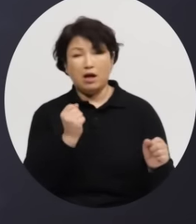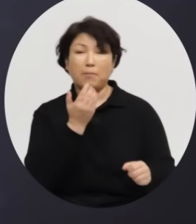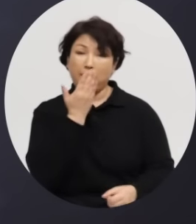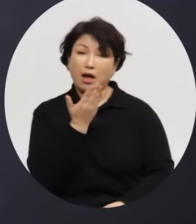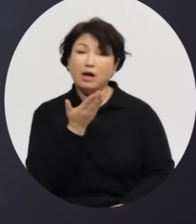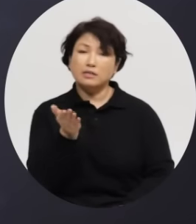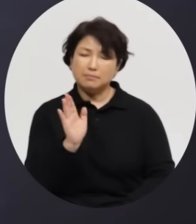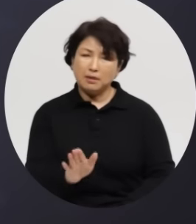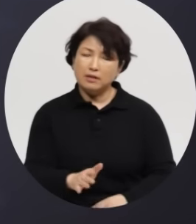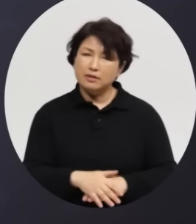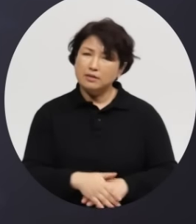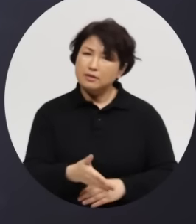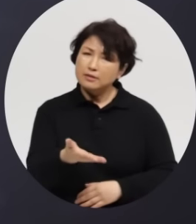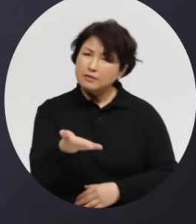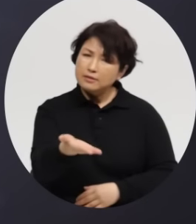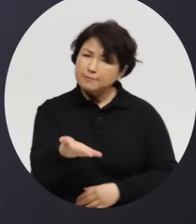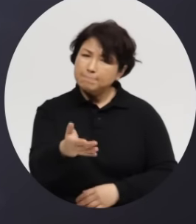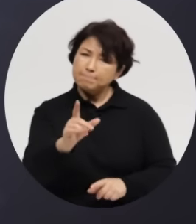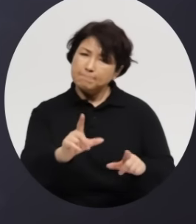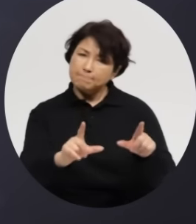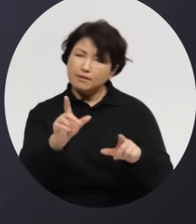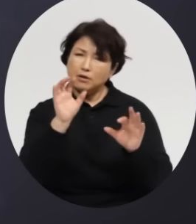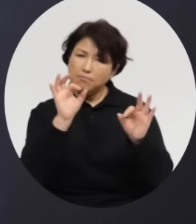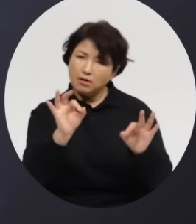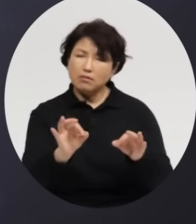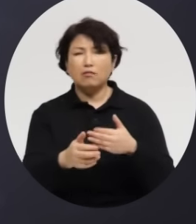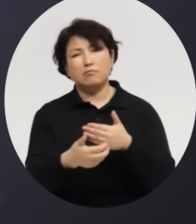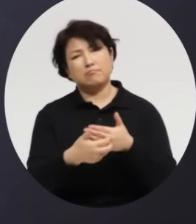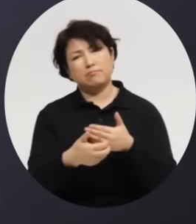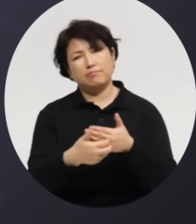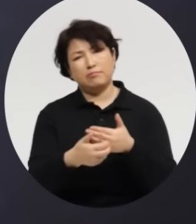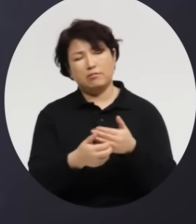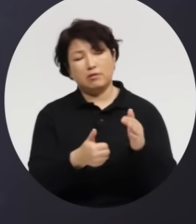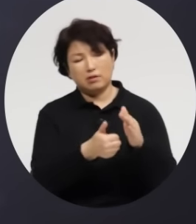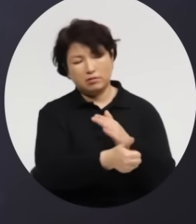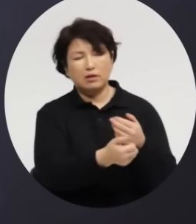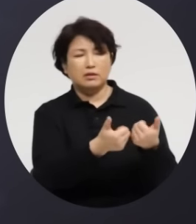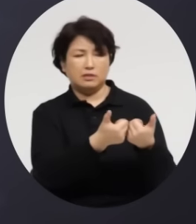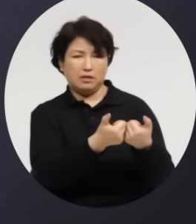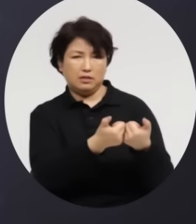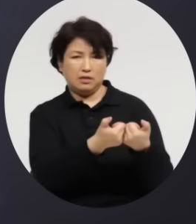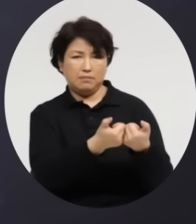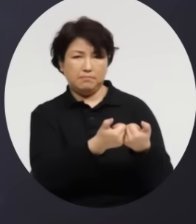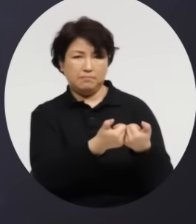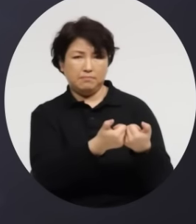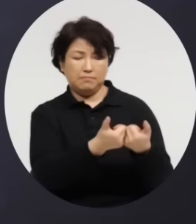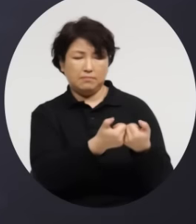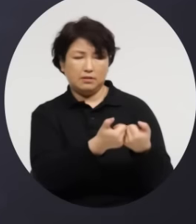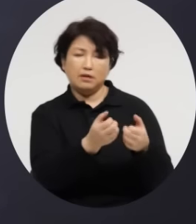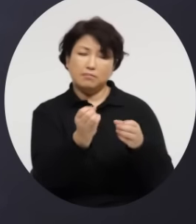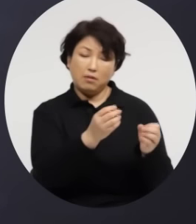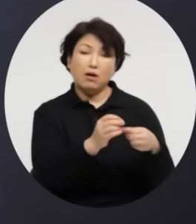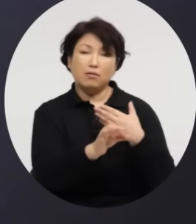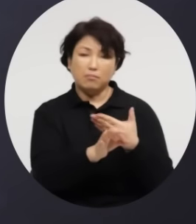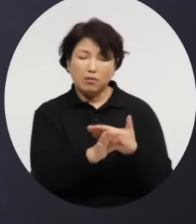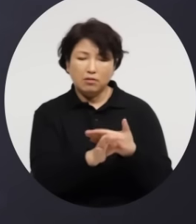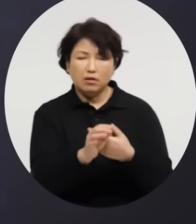지금 질문자 얘기를 들어보니까 이거는 오히려 의사하고 상담을 해서 치료를 받으면 훨씬 더 빨리